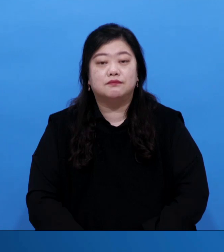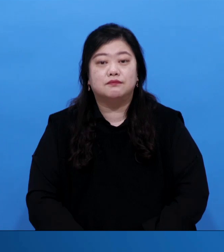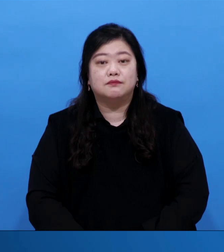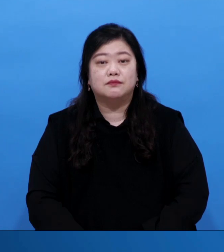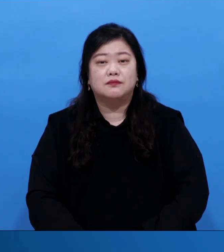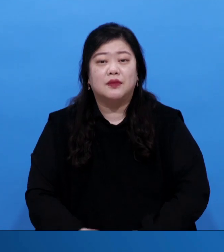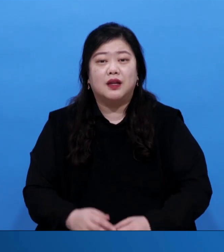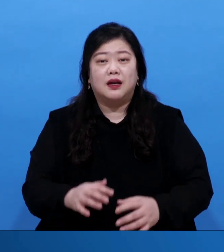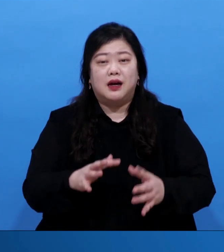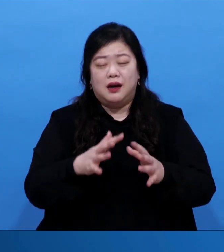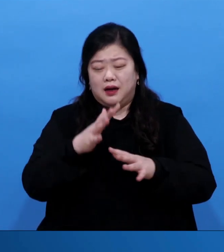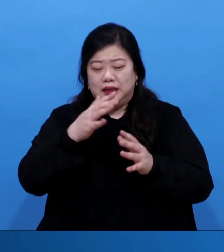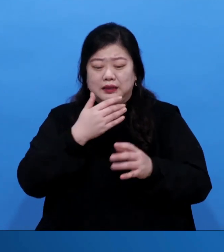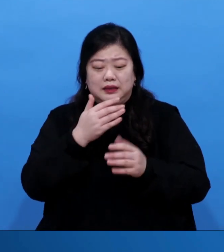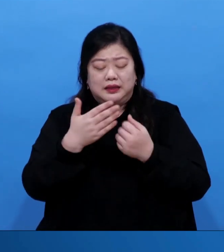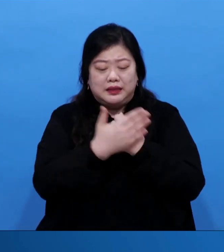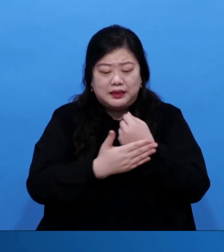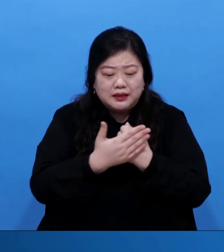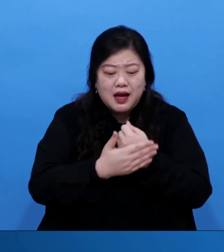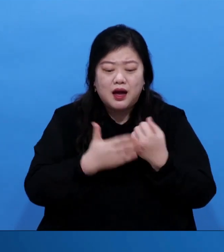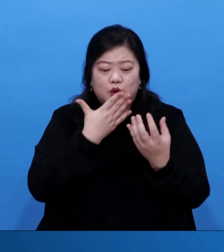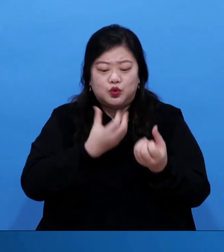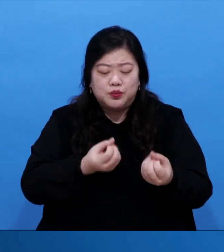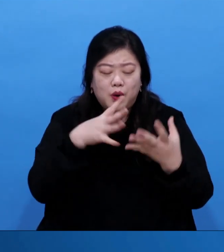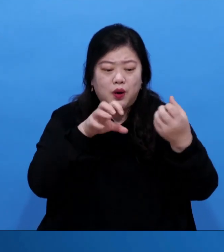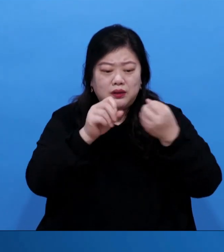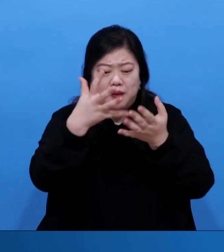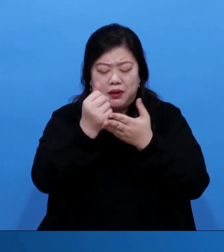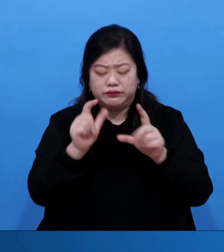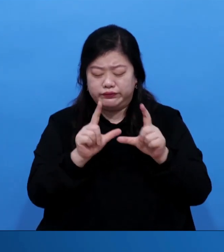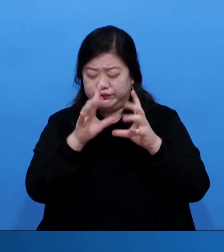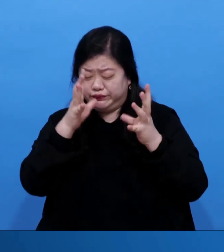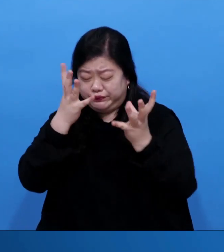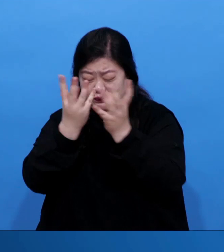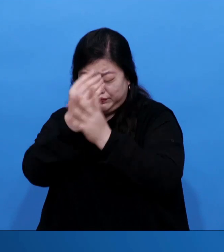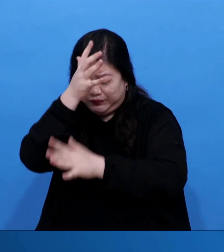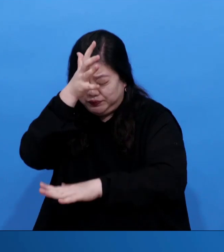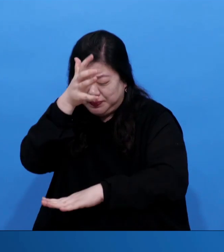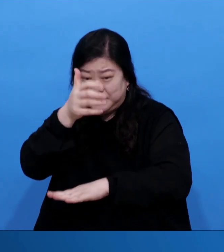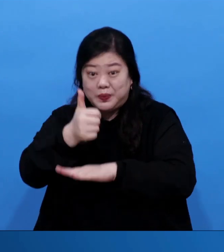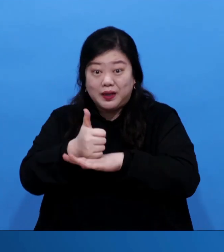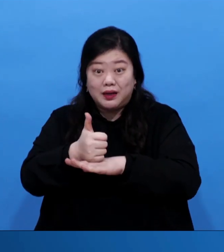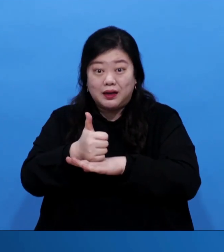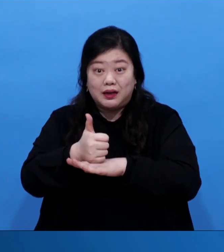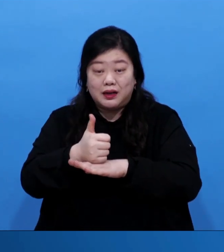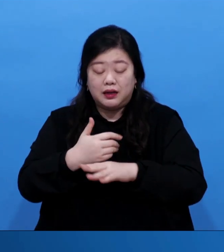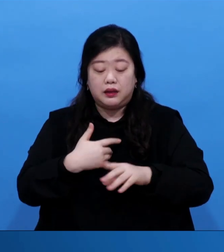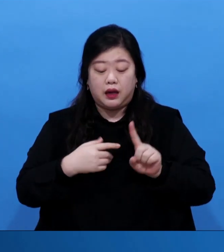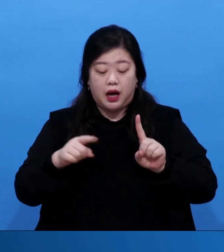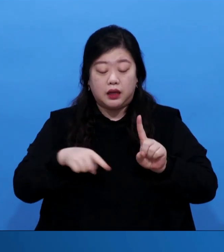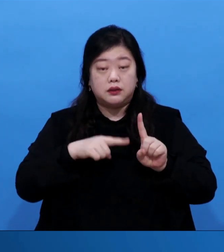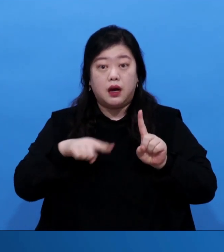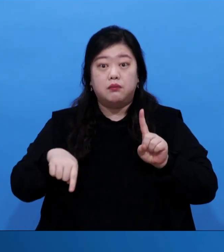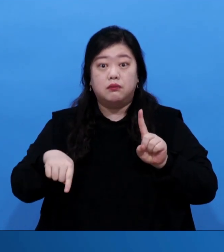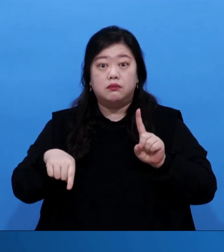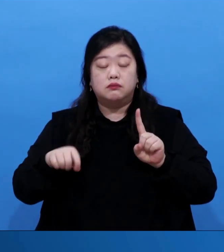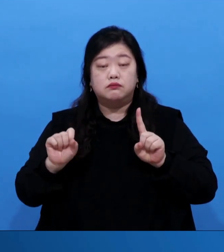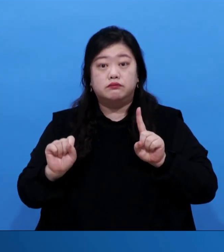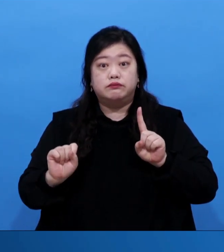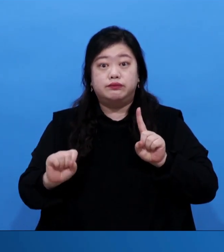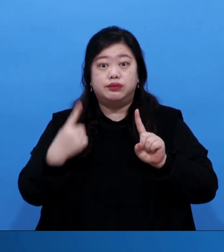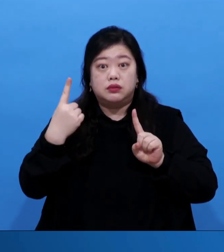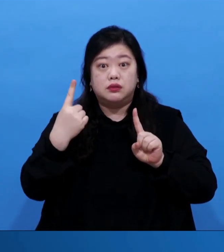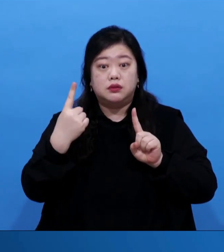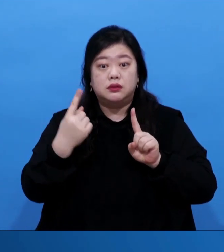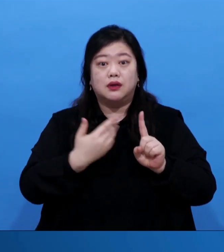70 지역을 살릴 수 있습니다. And in our conclusion, you one person can save 70 regions. 여러분 70 지역을 살리게